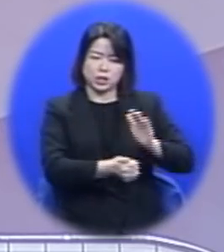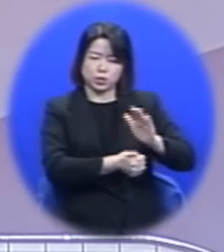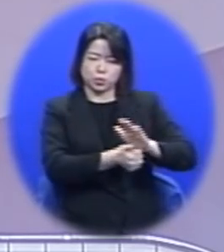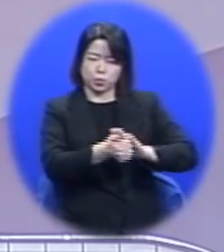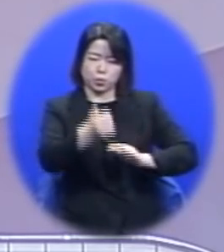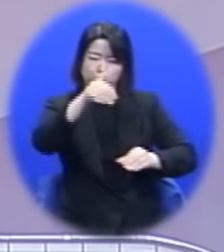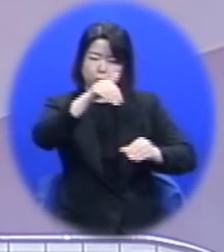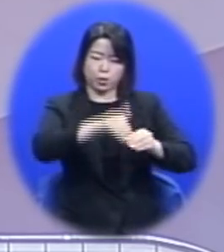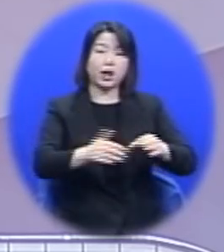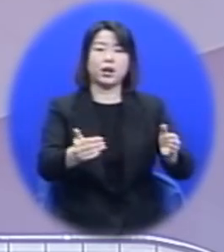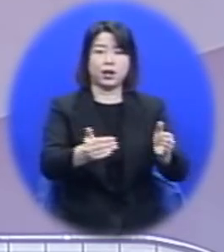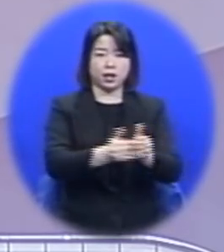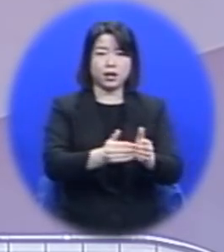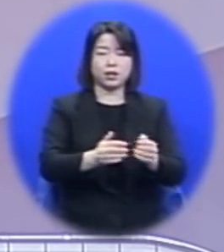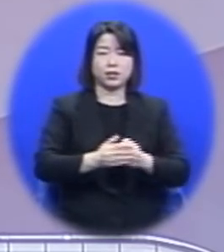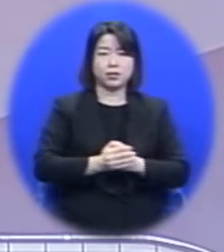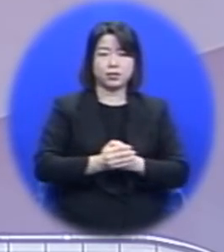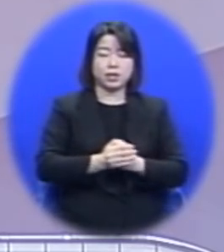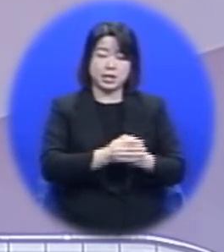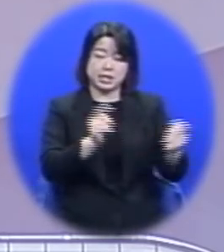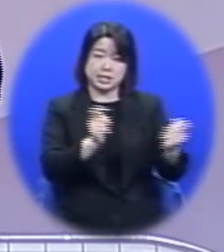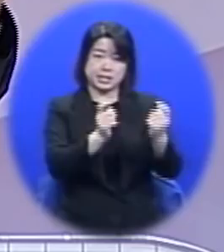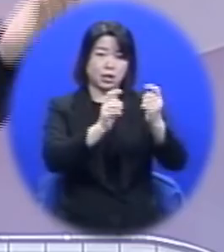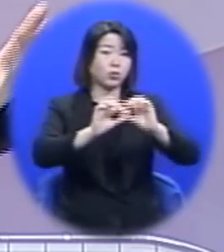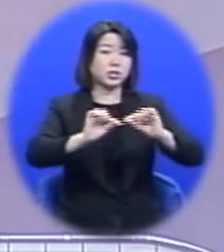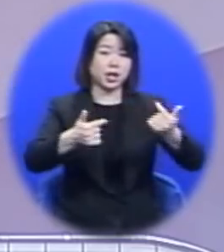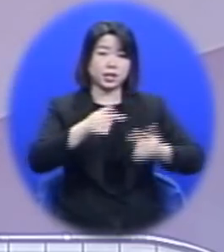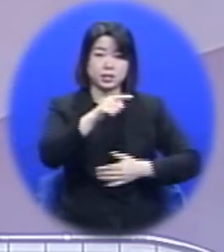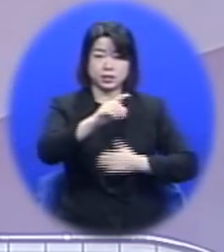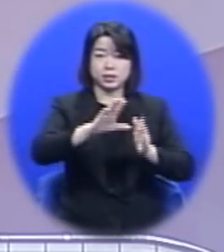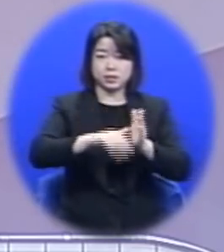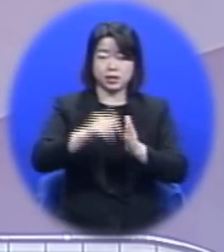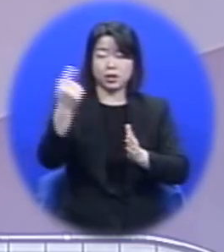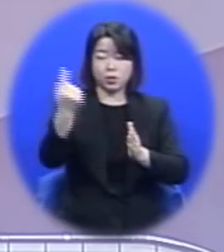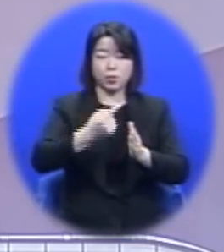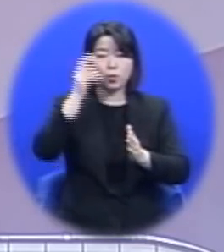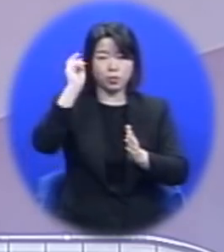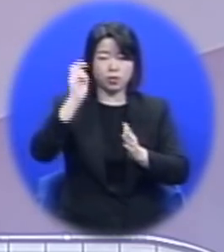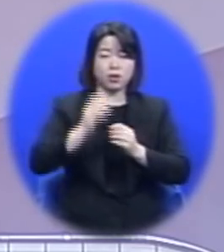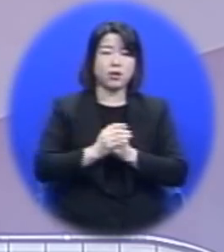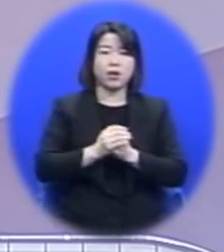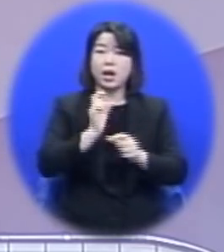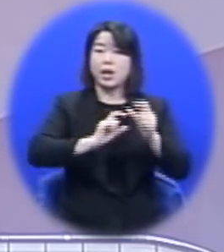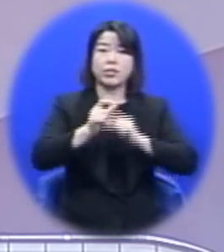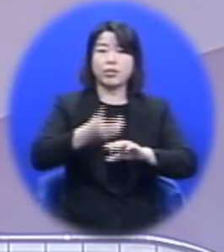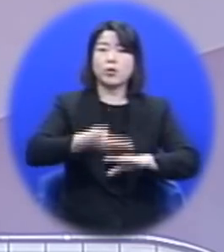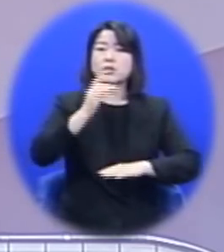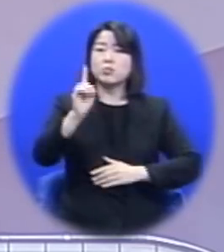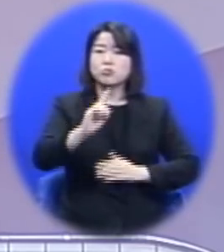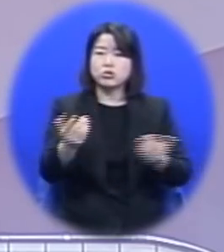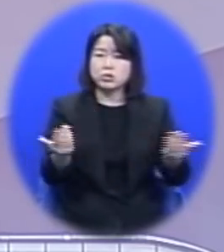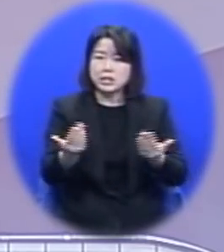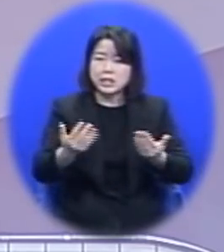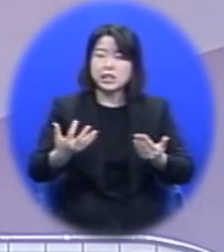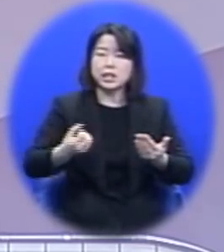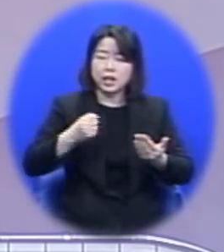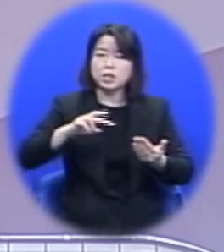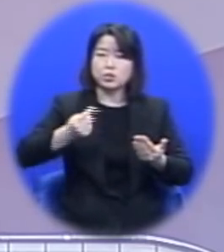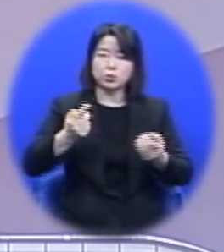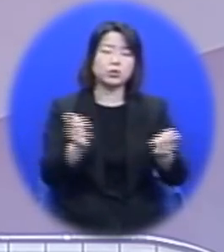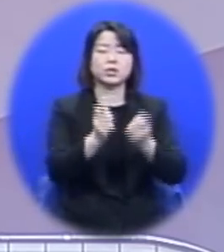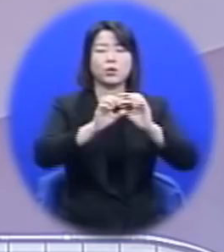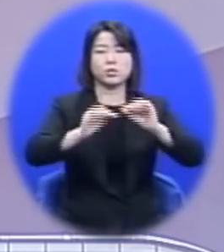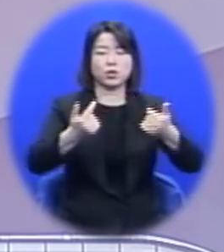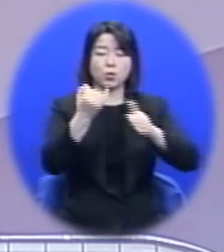심어졌어요. 싸우지 않을 그때가 올 것이라. 더 이상 어떤 일로도 싸우지 않을. 부부